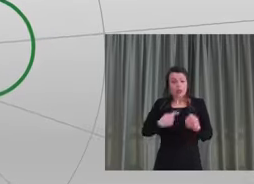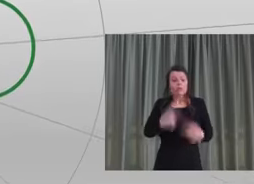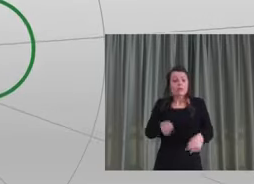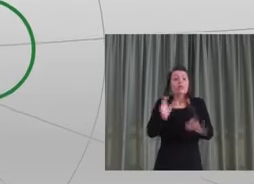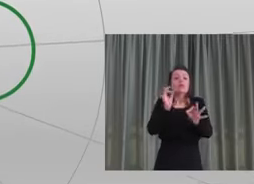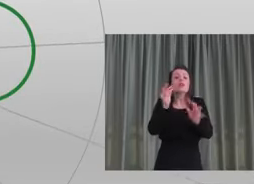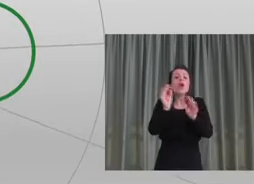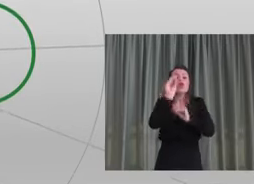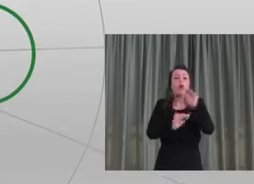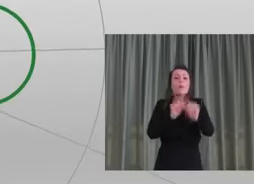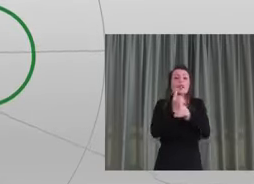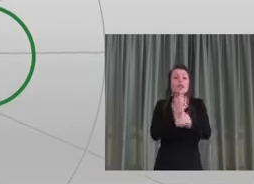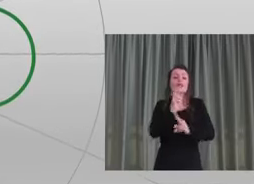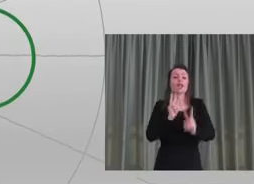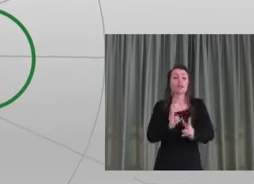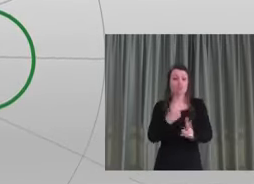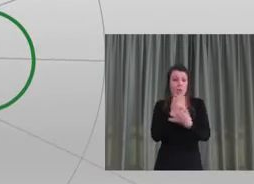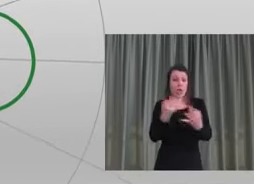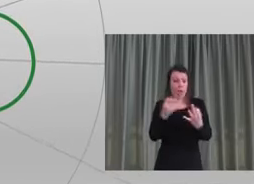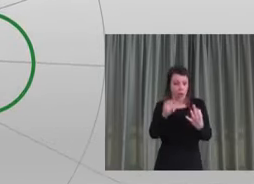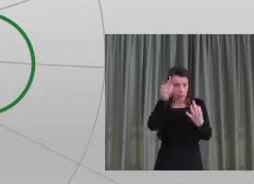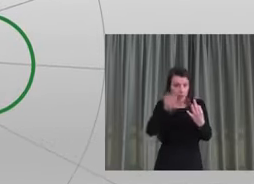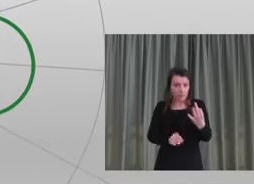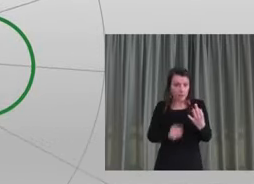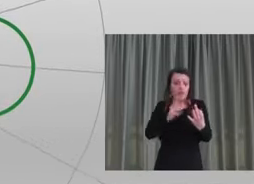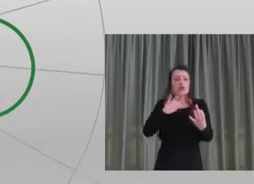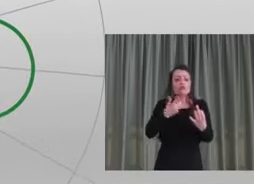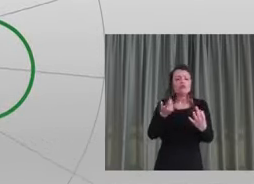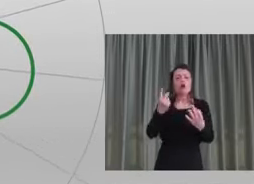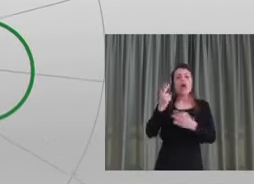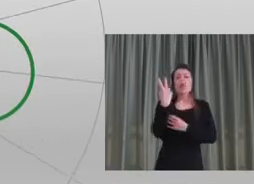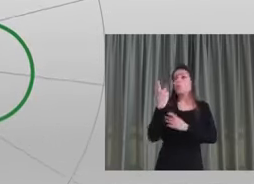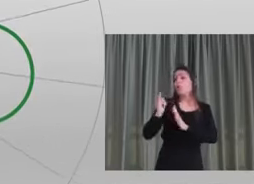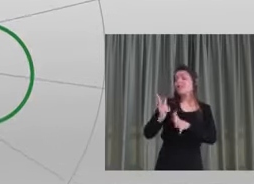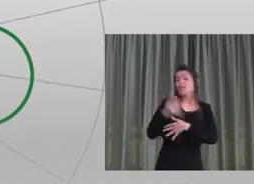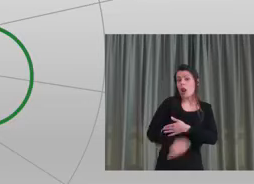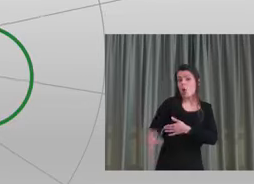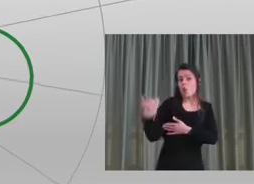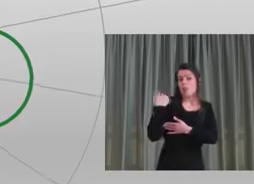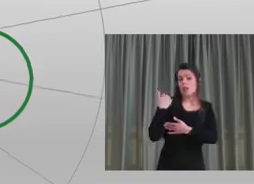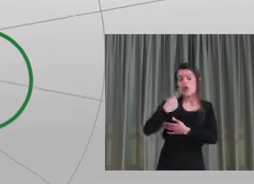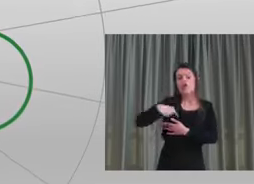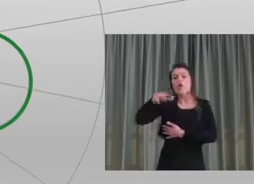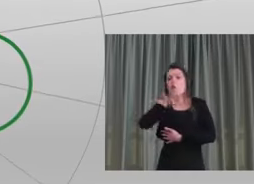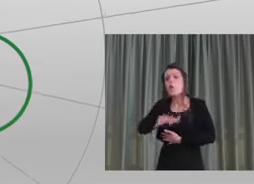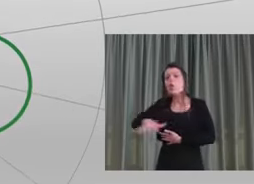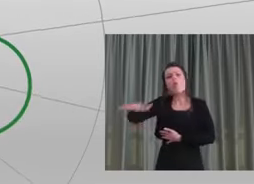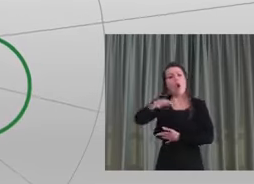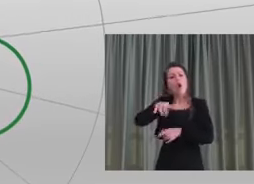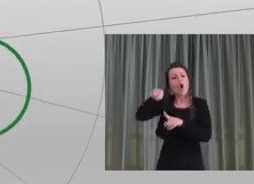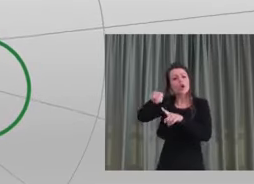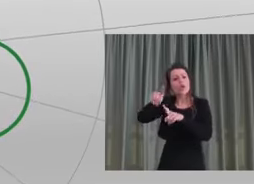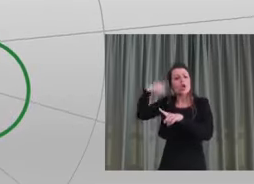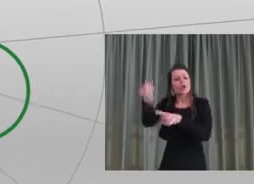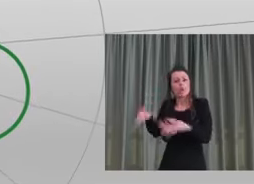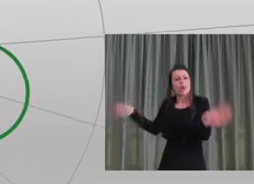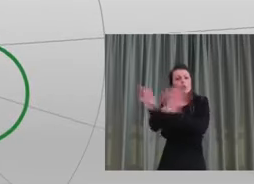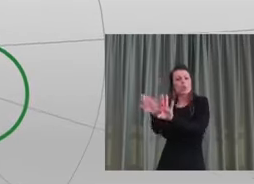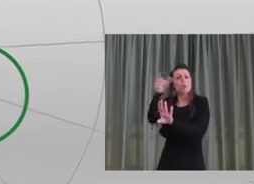poi abbiamo ancora se nelle ultime due settimane abbiamo frequentato dei luoghi che sono stati chiusi perkovic